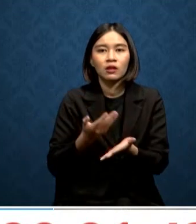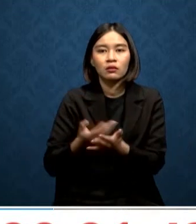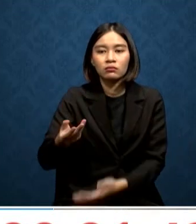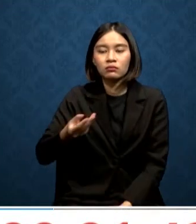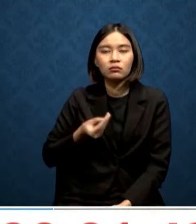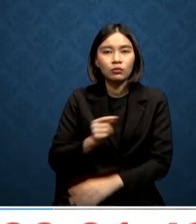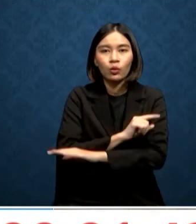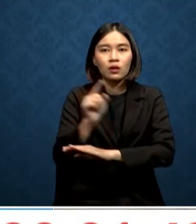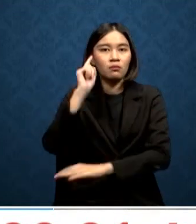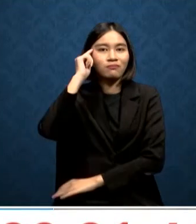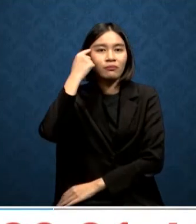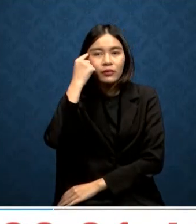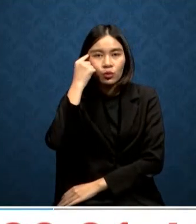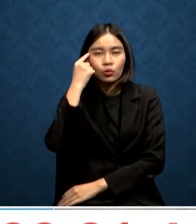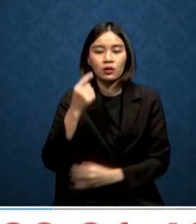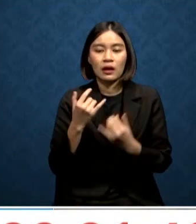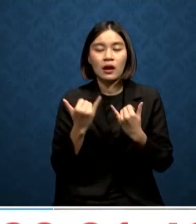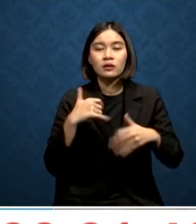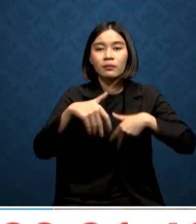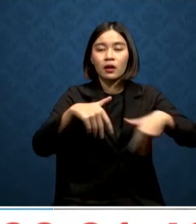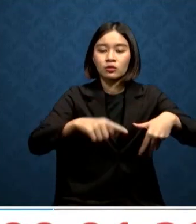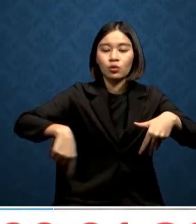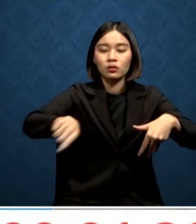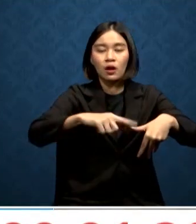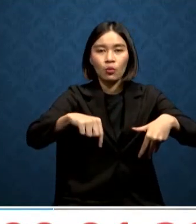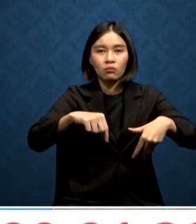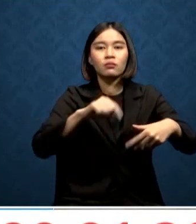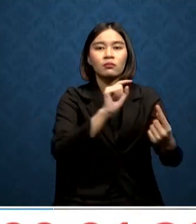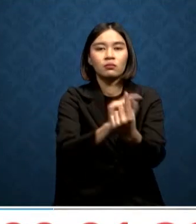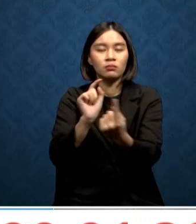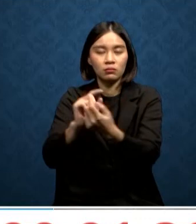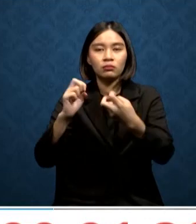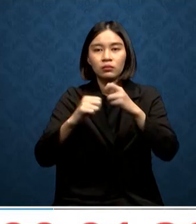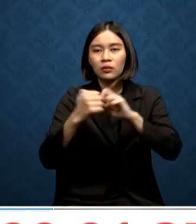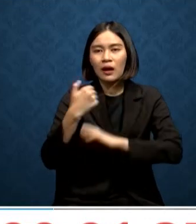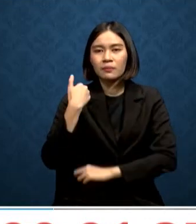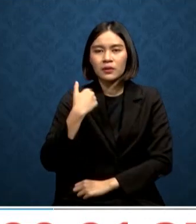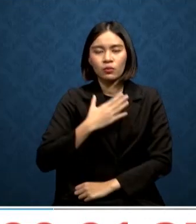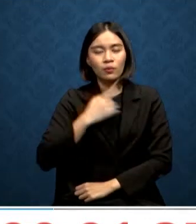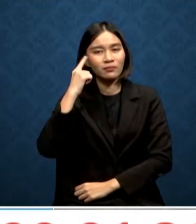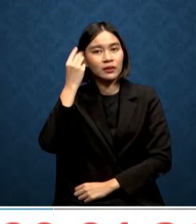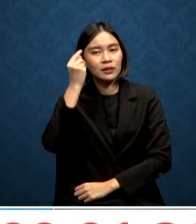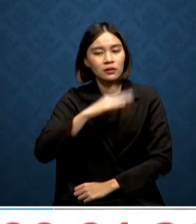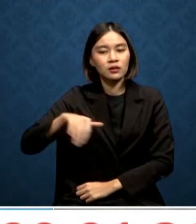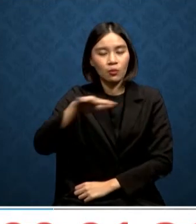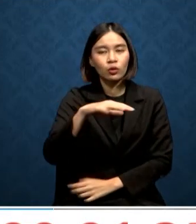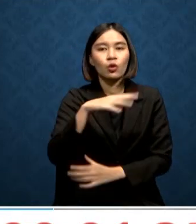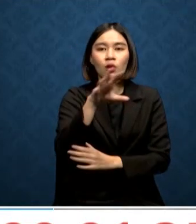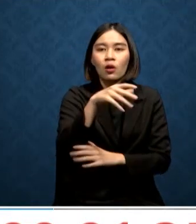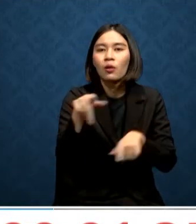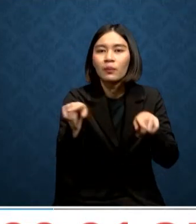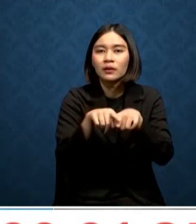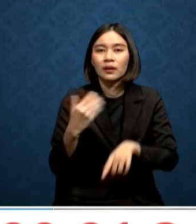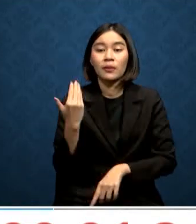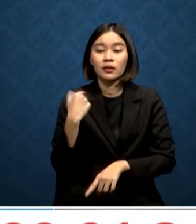ไรนี่คือสิ่งที่ประชาชนทั่วไปประสบอยู่นะครับผมคิดว่าหลายคนก็โดนเมื่อกี้ผมคุ